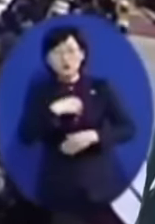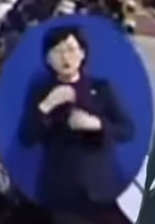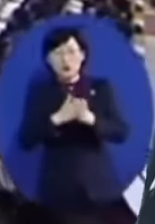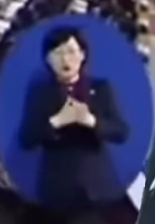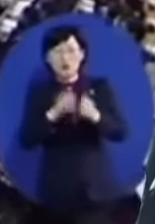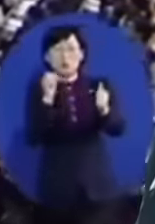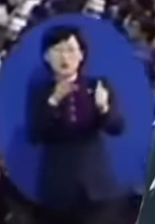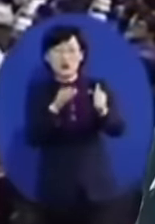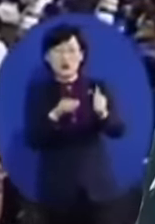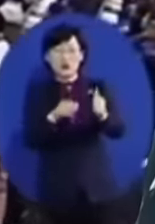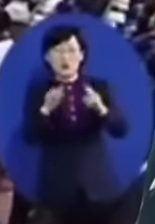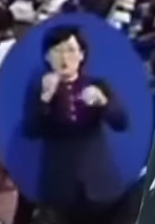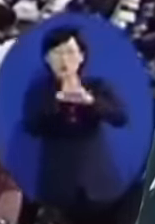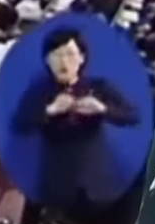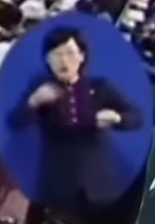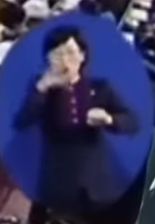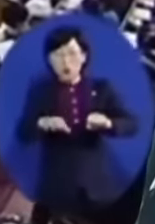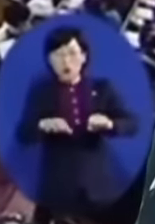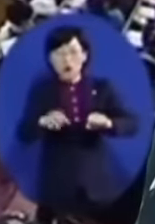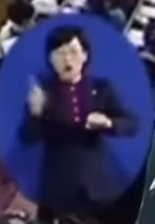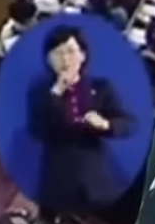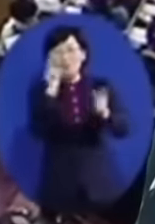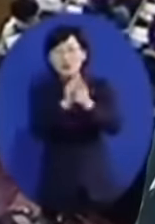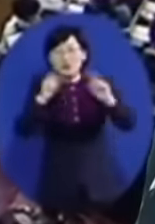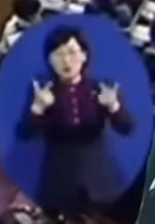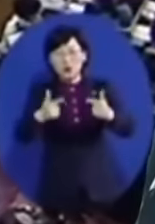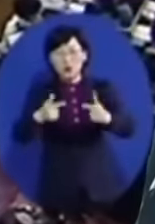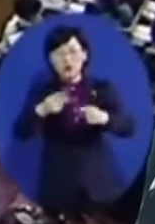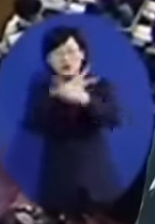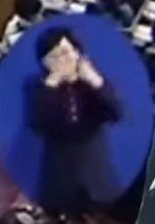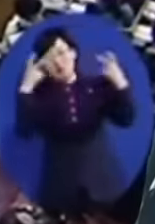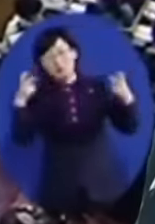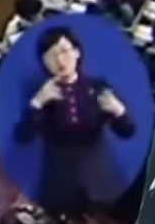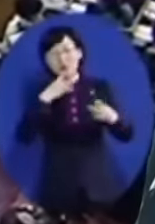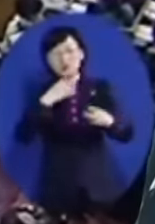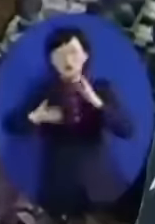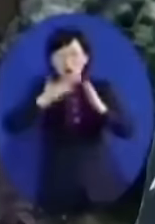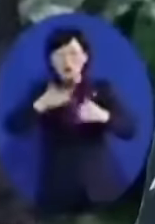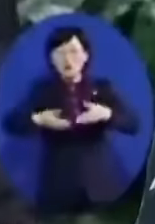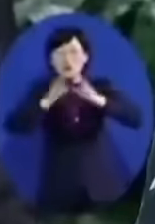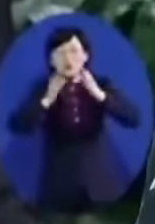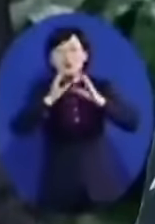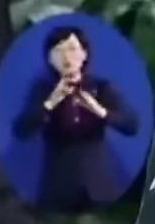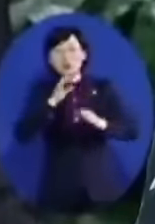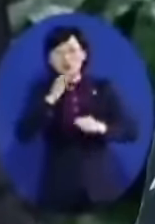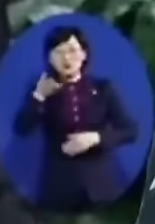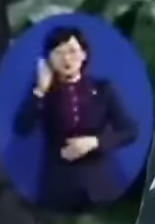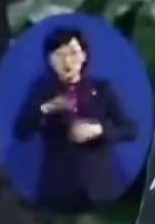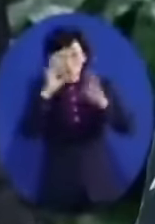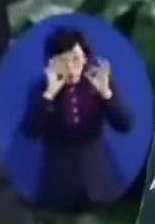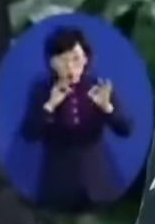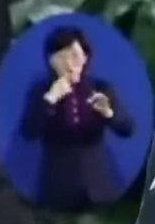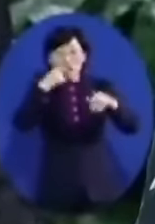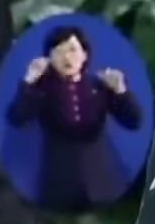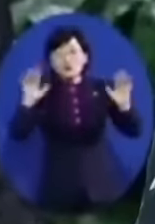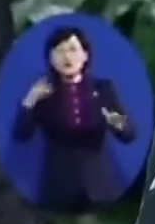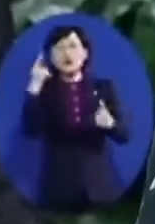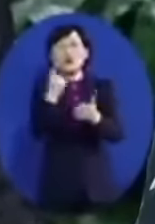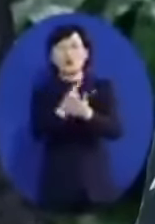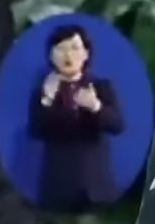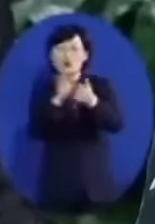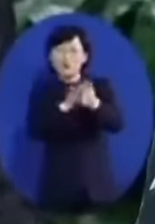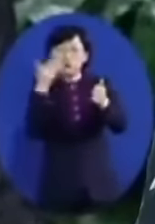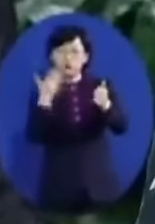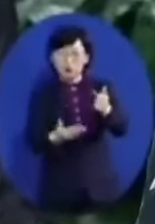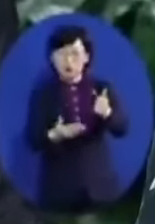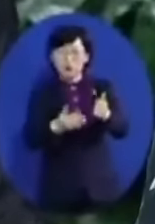광야에서 아무도 만나지 않고 잠만 자고 깨어 먹고 마시고 했습니다. 그런데 여기 보면 천사가 와서 어루만져 주었다. 그 참 중요한 것입니다.